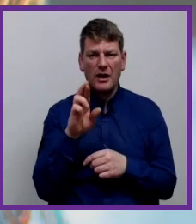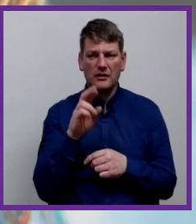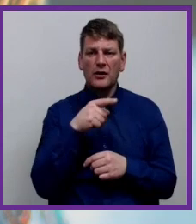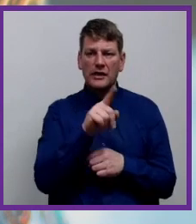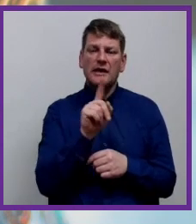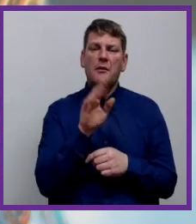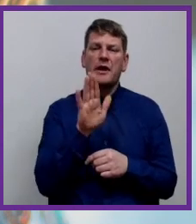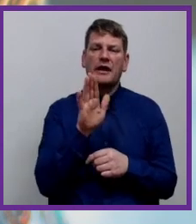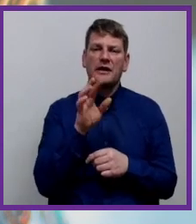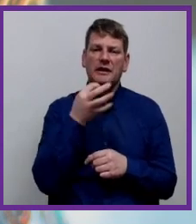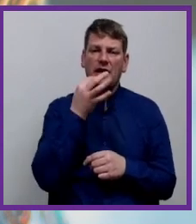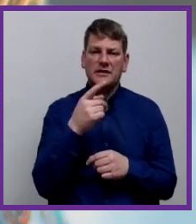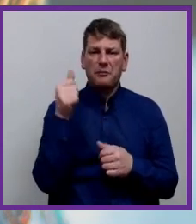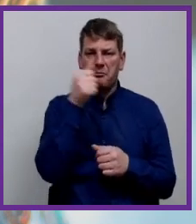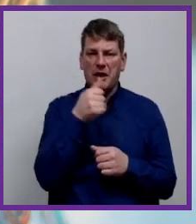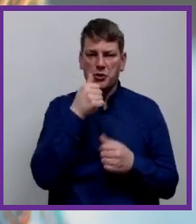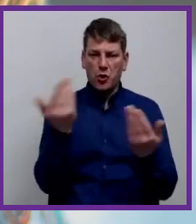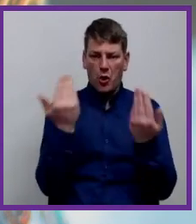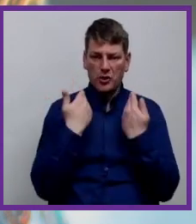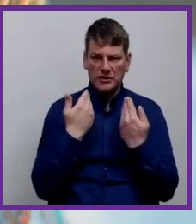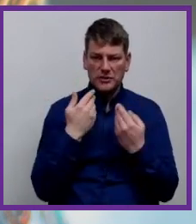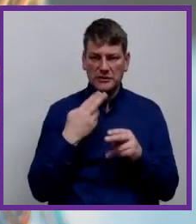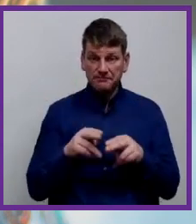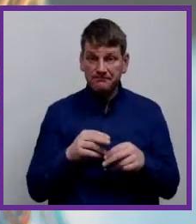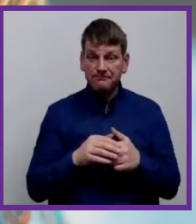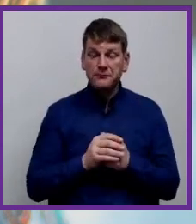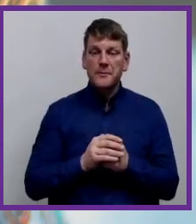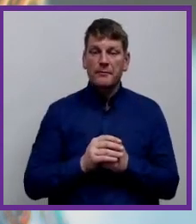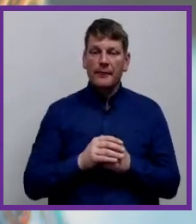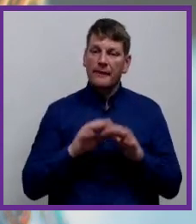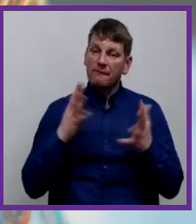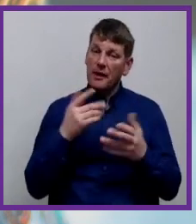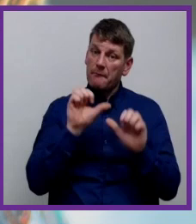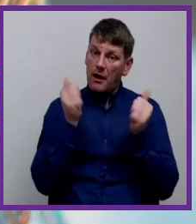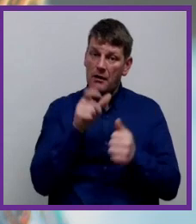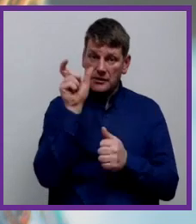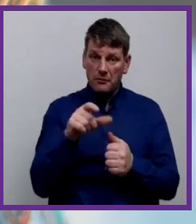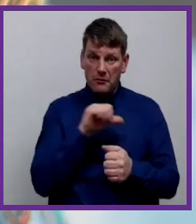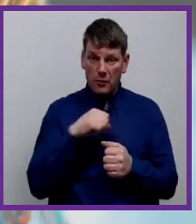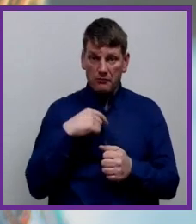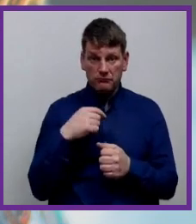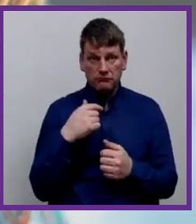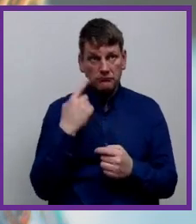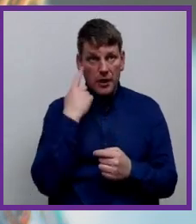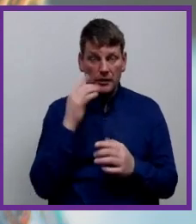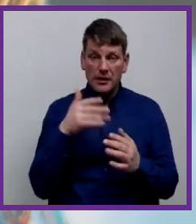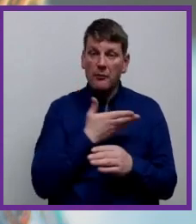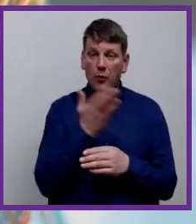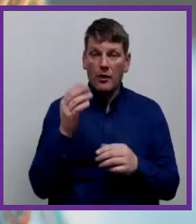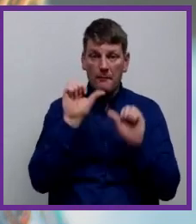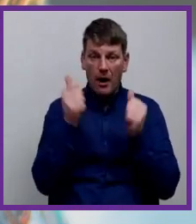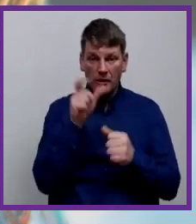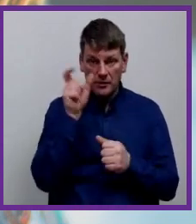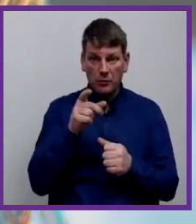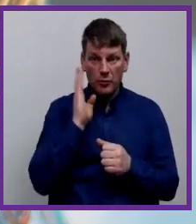personiski ir bijis. Un tā arī jautājums, vai māksliniekam, manuprāt, nu, jebkuram no mums arī māksliniekam būtu